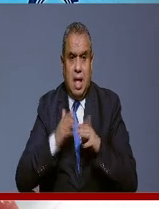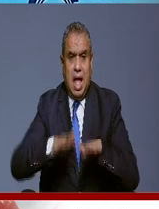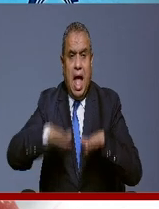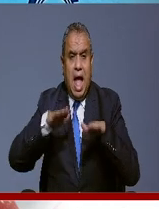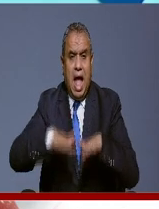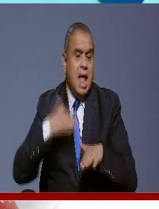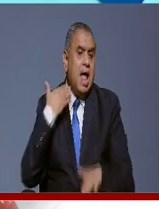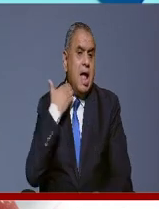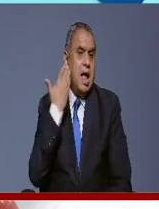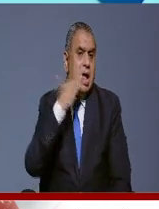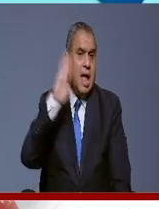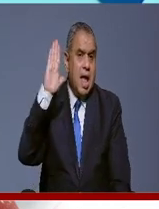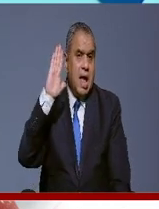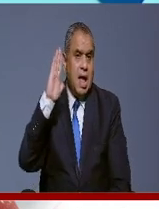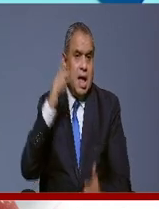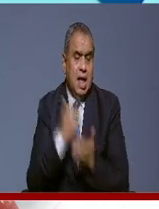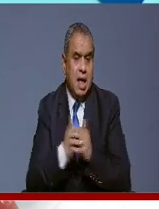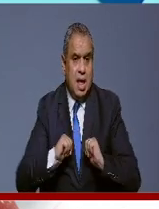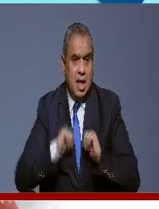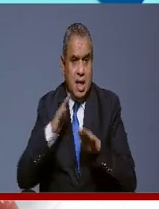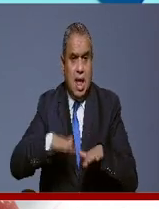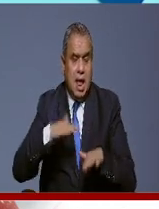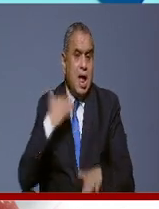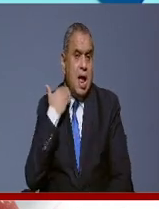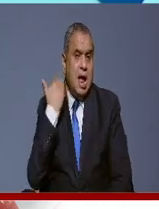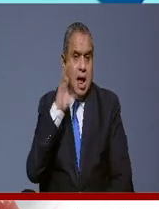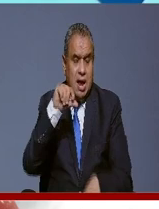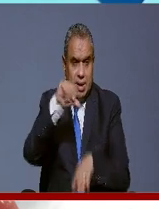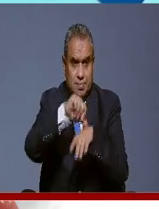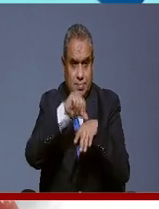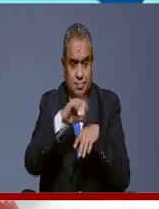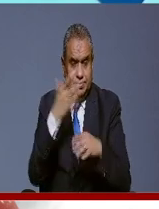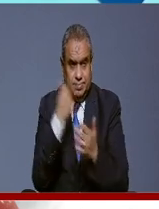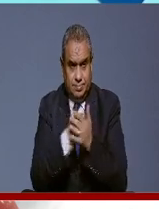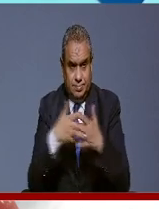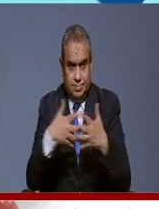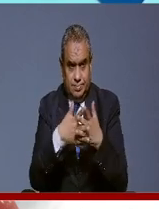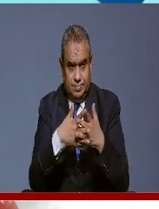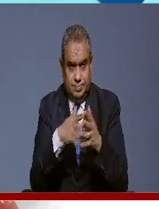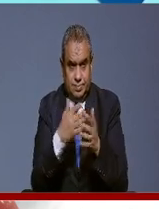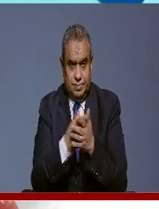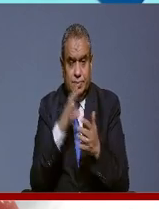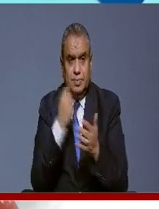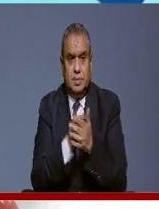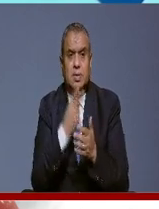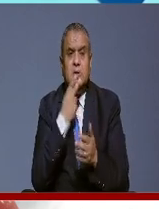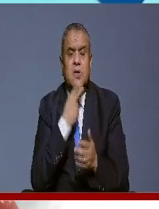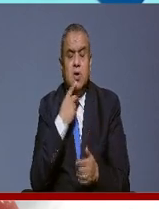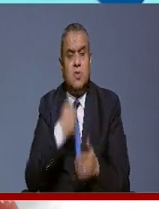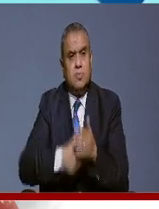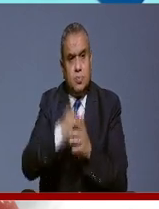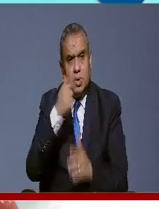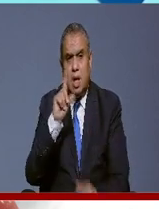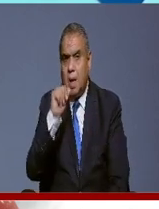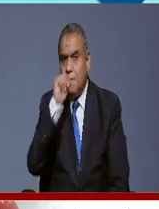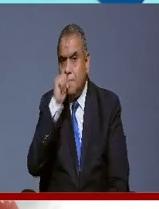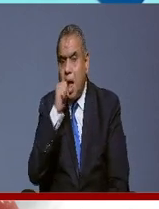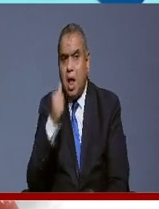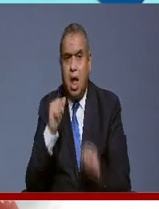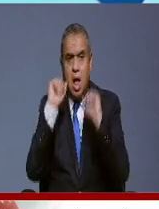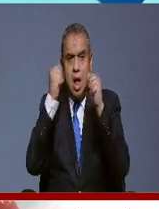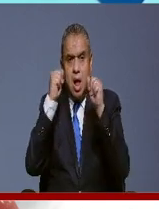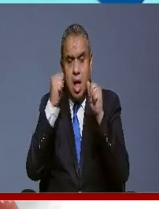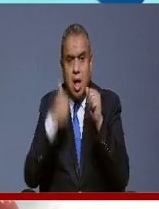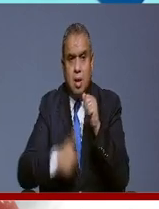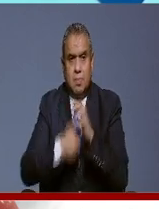لها، الحياة الكريمة بكل معناها مية نظيفة وكهرباء وكل الحاجة، بس لازم برضو